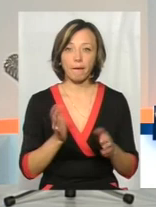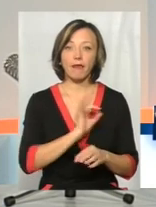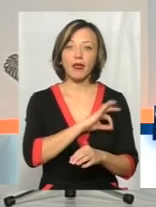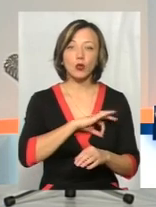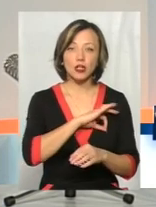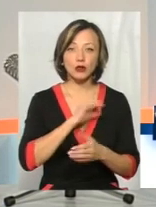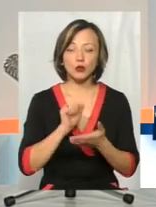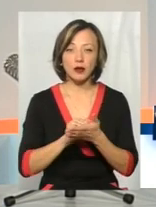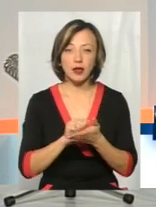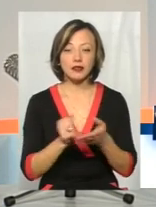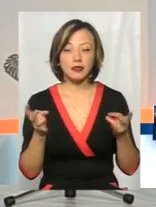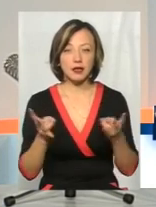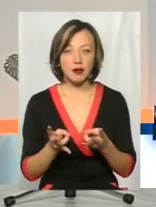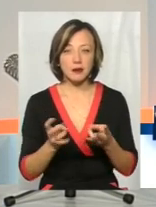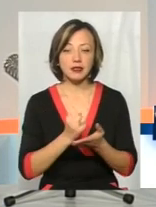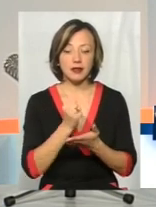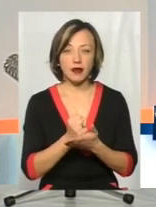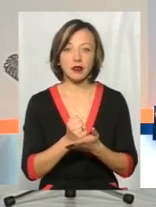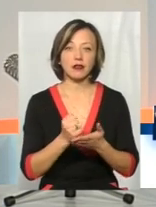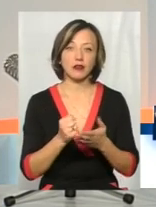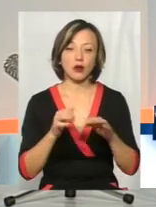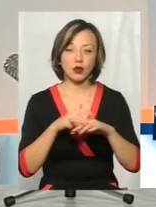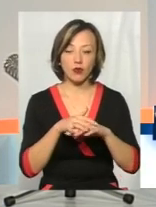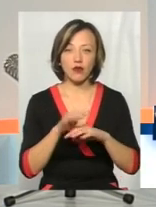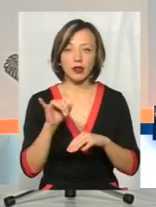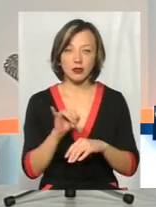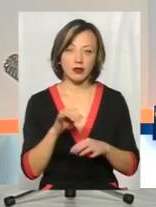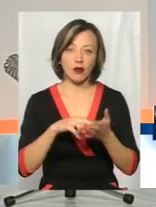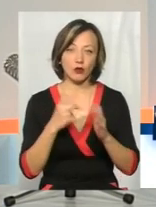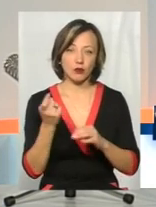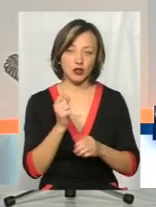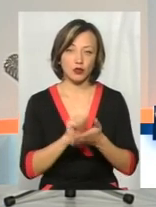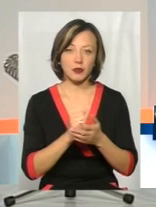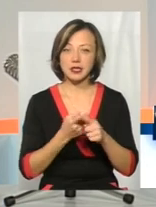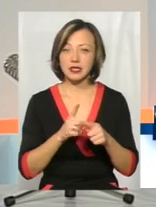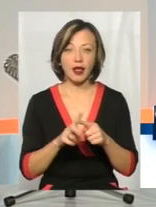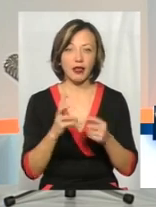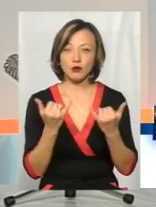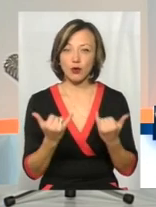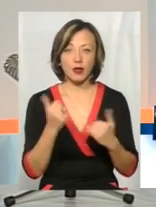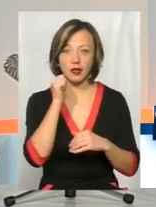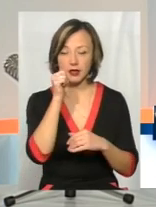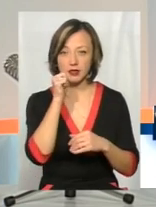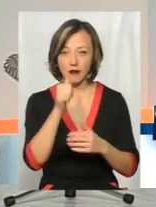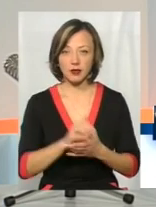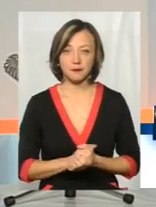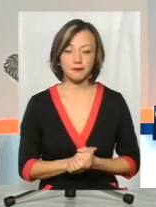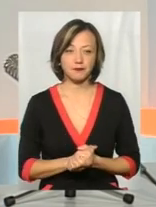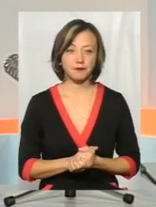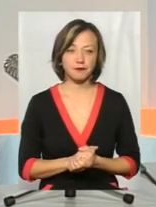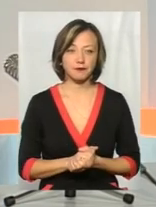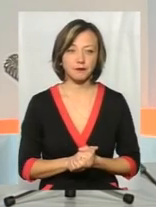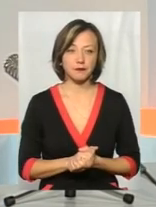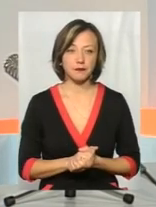юридичної документації, які треба затвердити, прийняти, розрахувати, економічних документів. Тобто це не сьогодні, не завтра. Це у